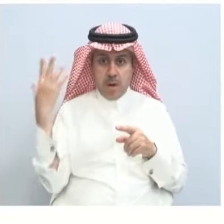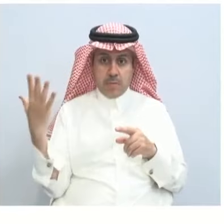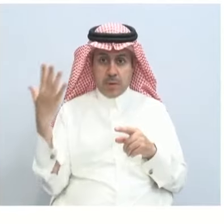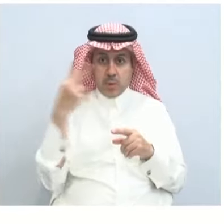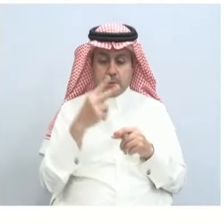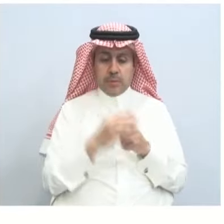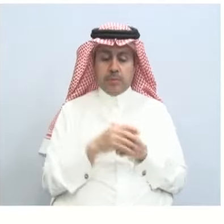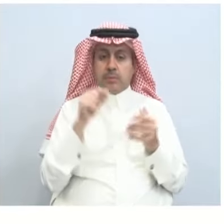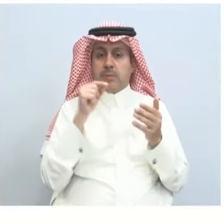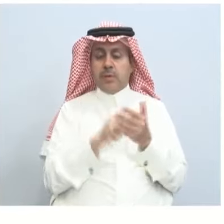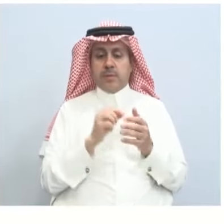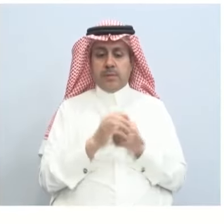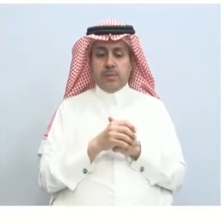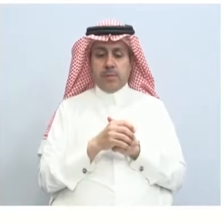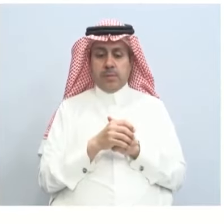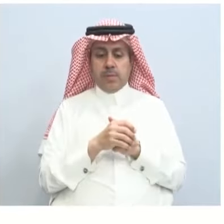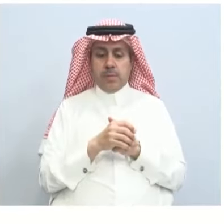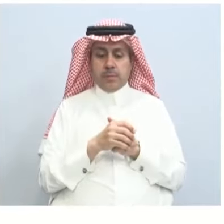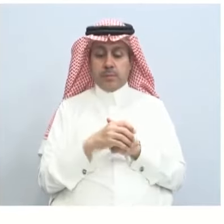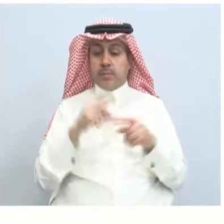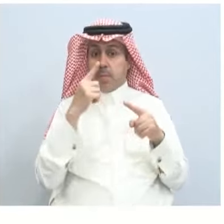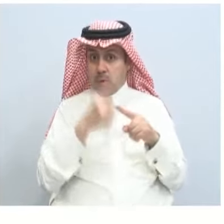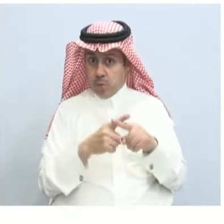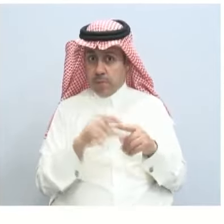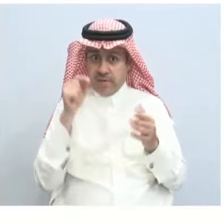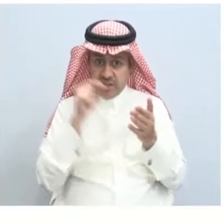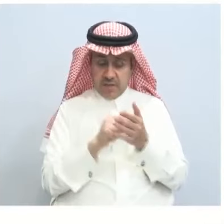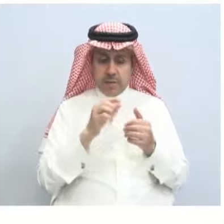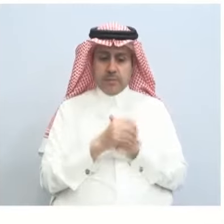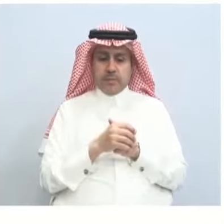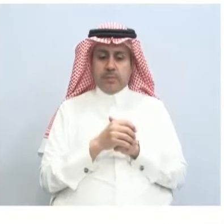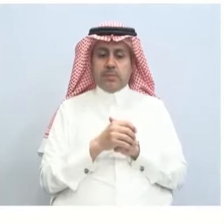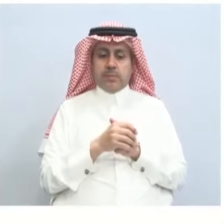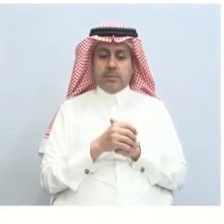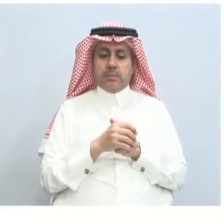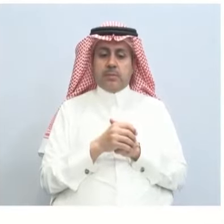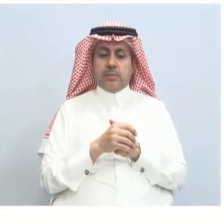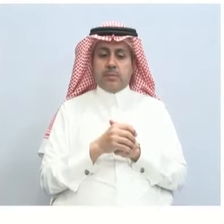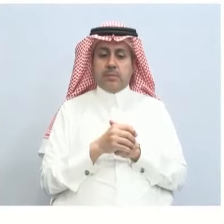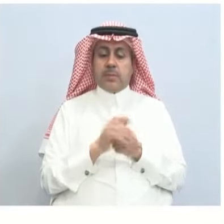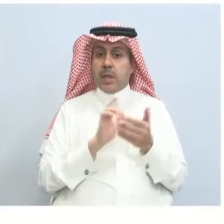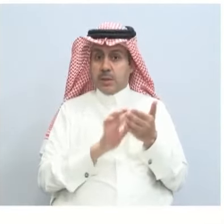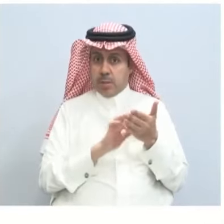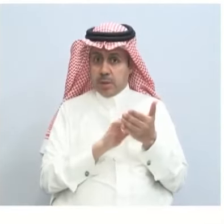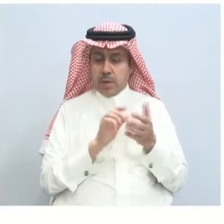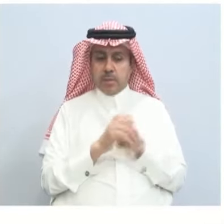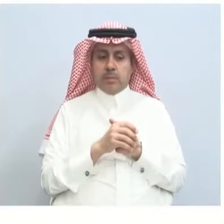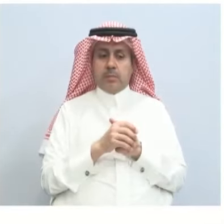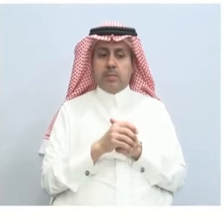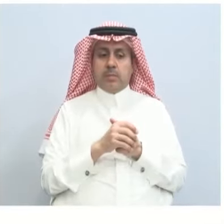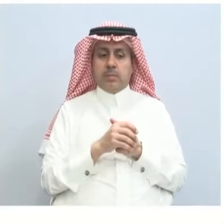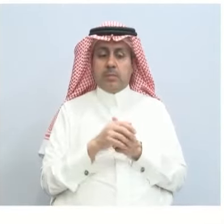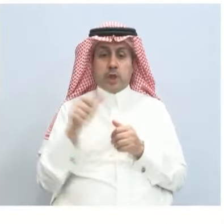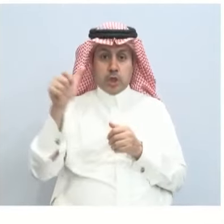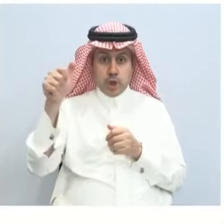في صفر طبعا اي شي مضروب في صفر هذا يعطيني صفر اذا متبقى عليه اني احسب المقدار هذا فبالتالي اقول